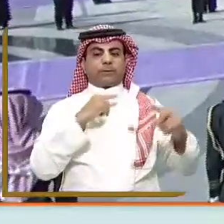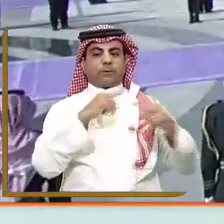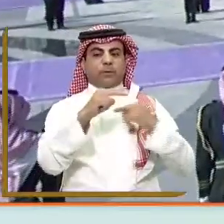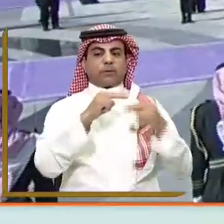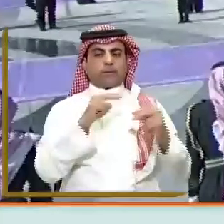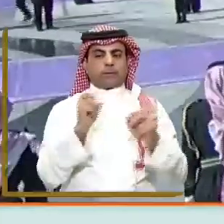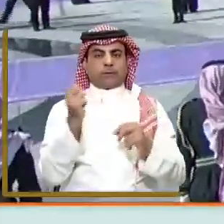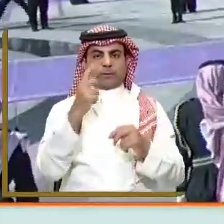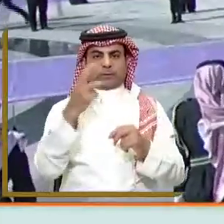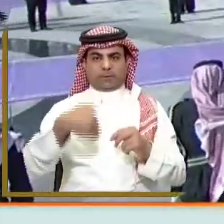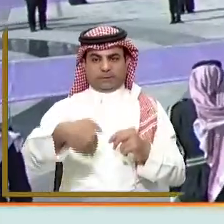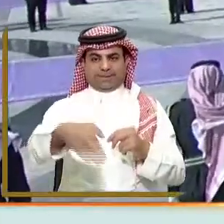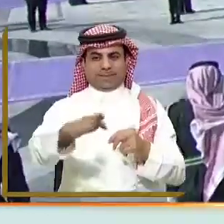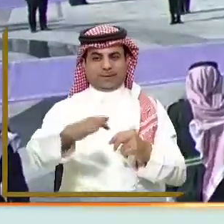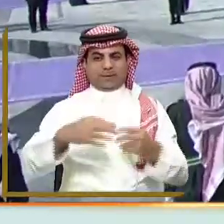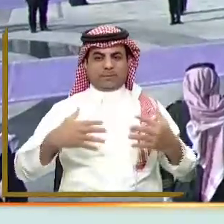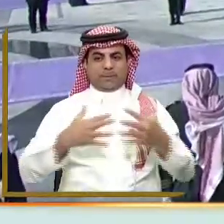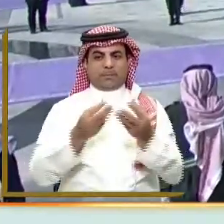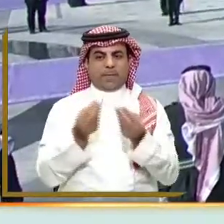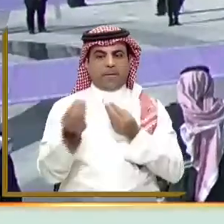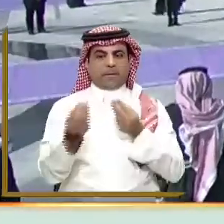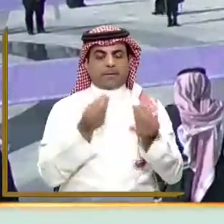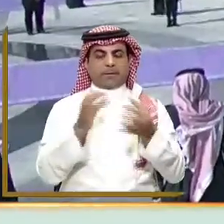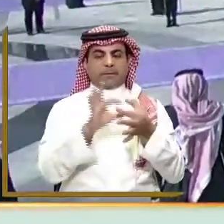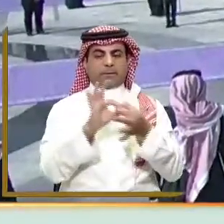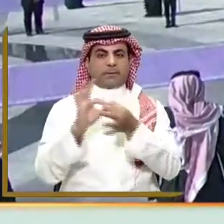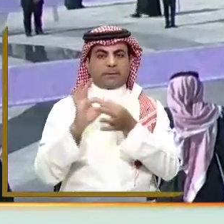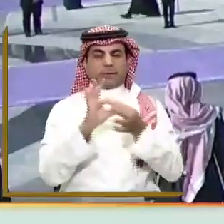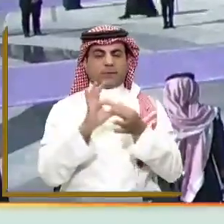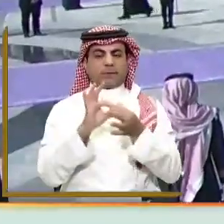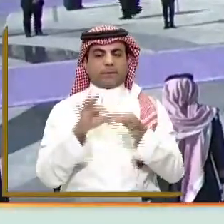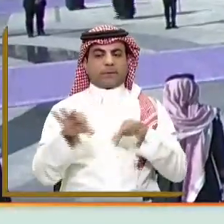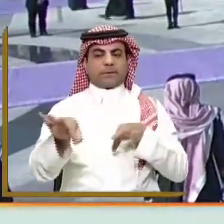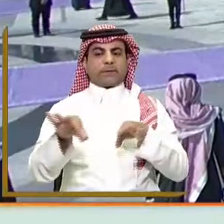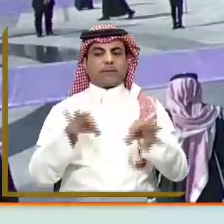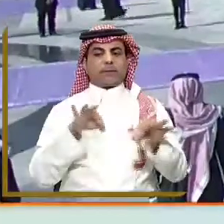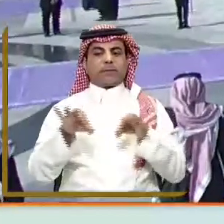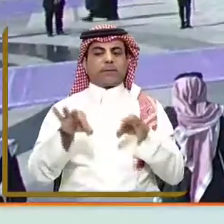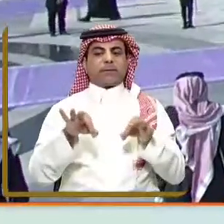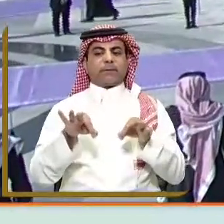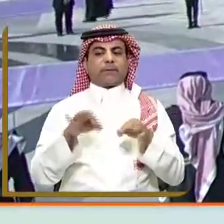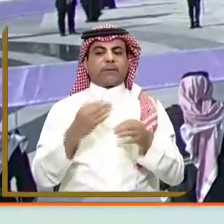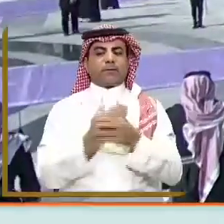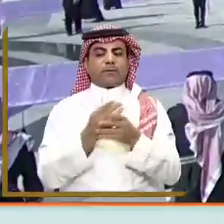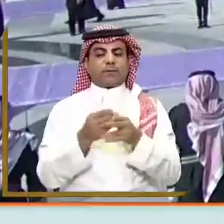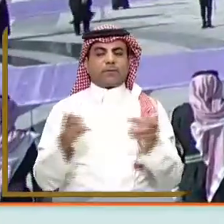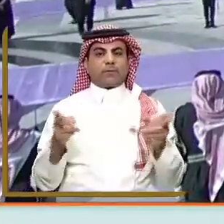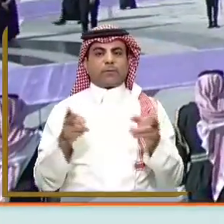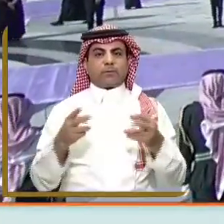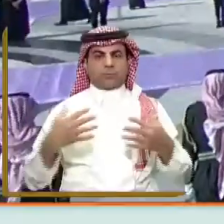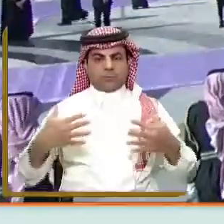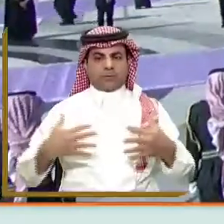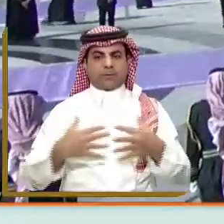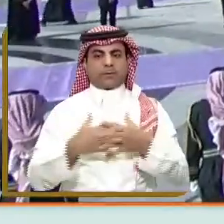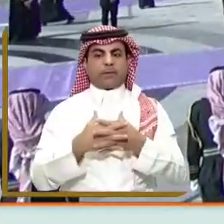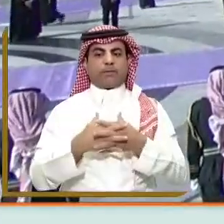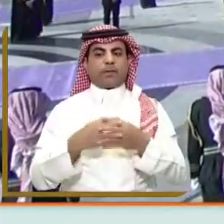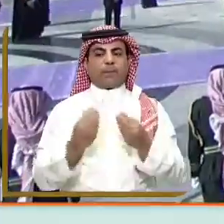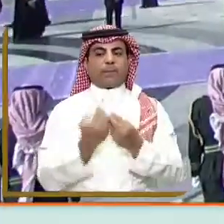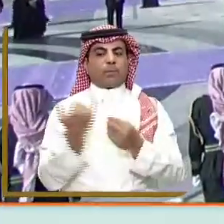حيث سيتم تكثيف التواصل في الأشهر القادمة لمناقشة التعاون الثنائي في المجالات الاستراتيجية